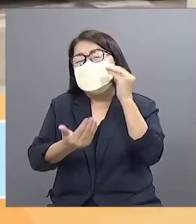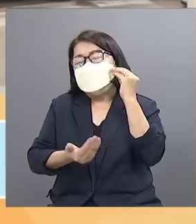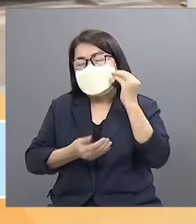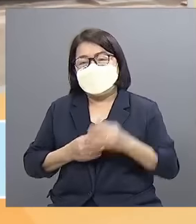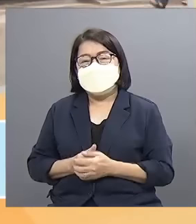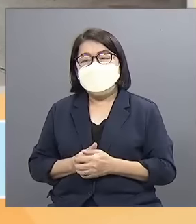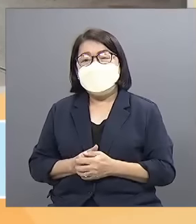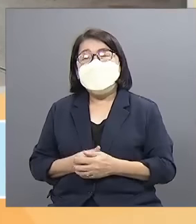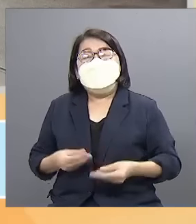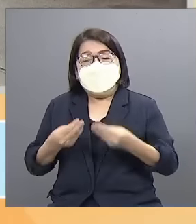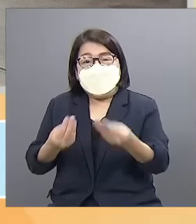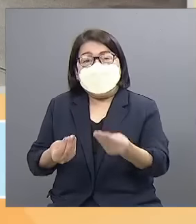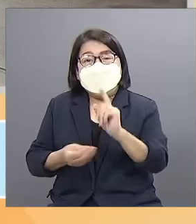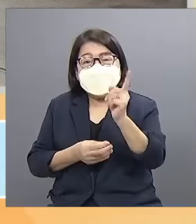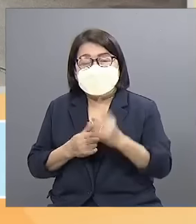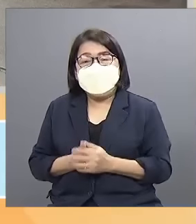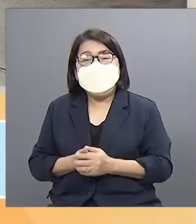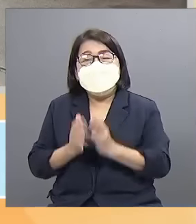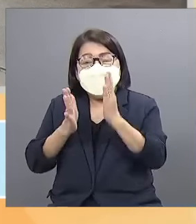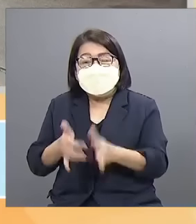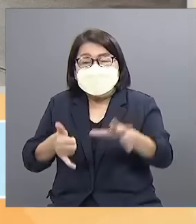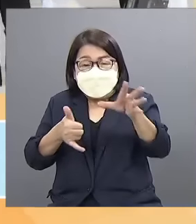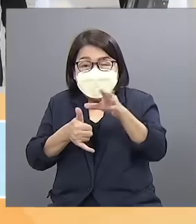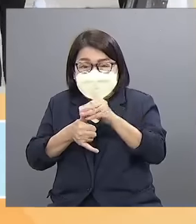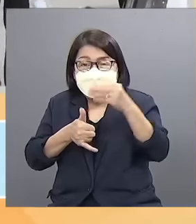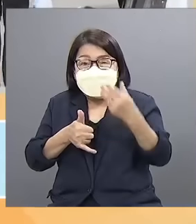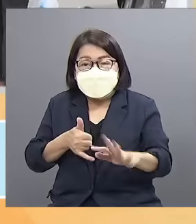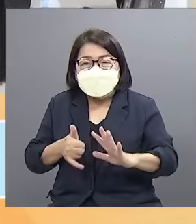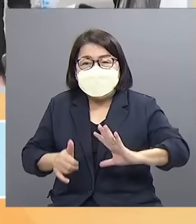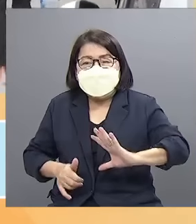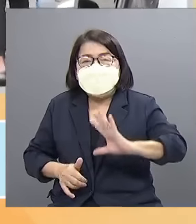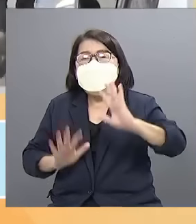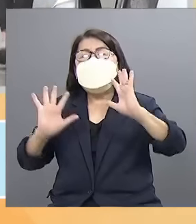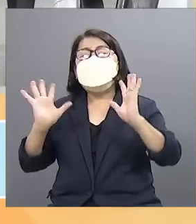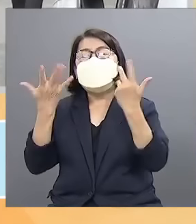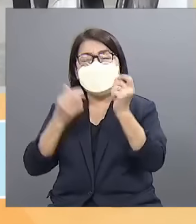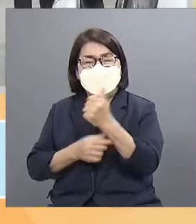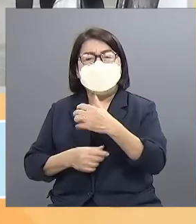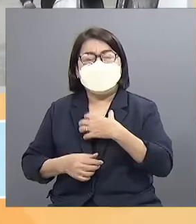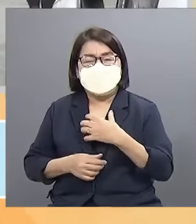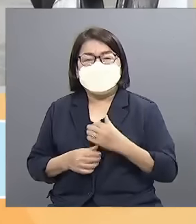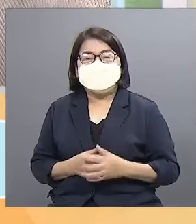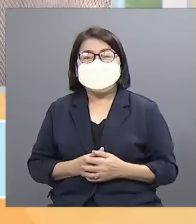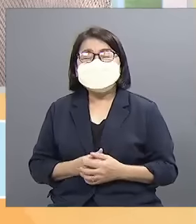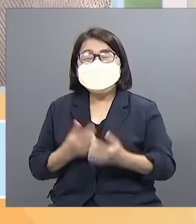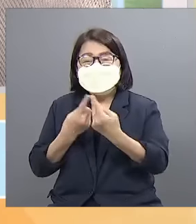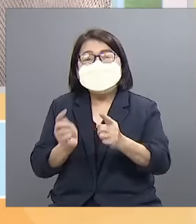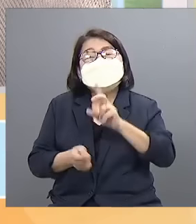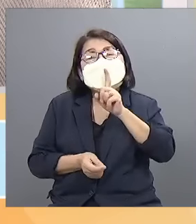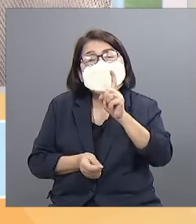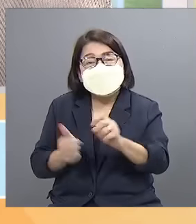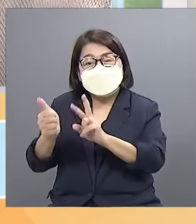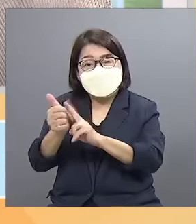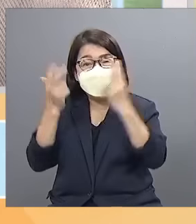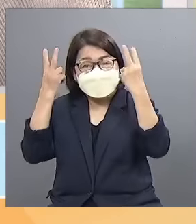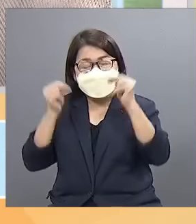พของทีวิตของผัชชนที่นี้ท่อปนยาค้าในเรื่องของบทบาทร้